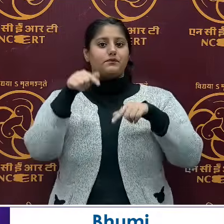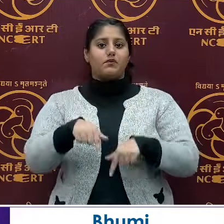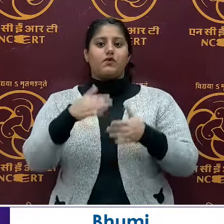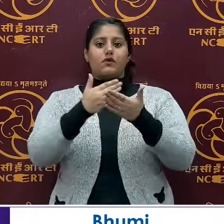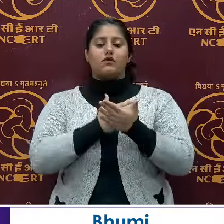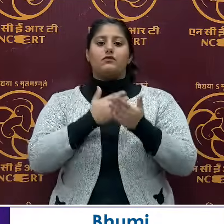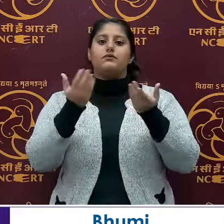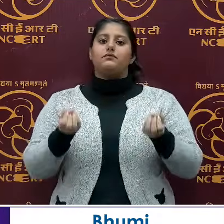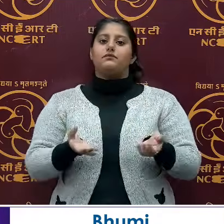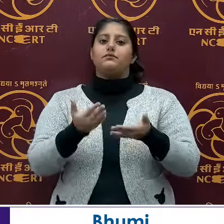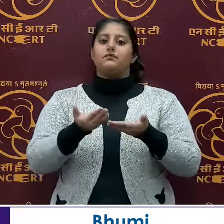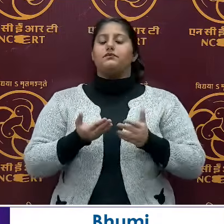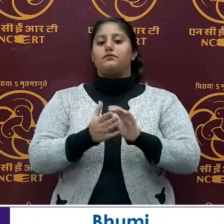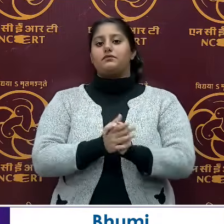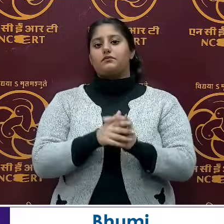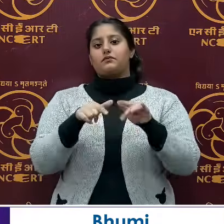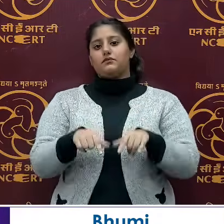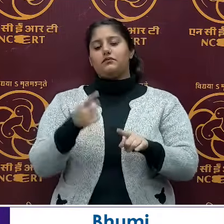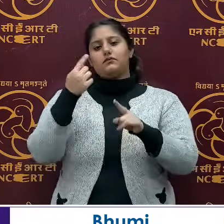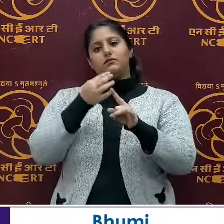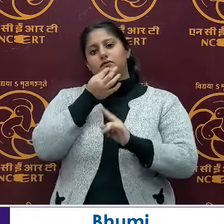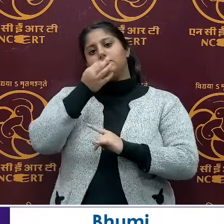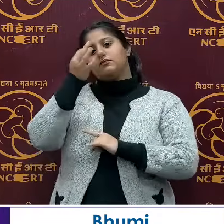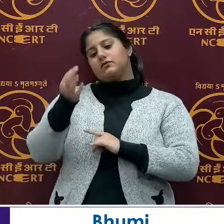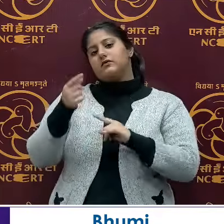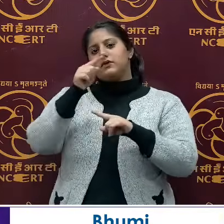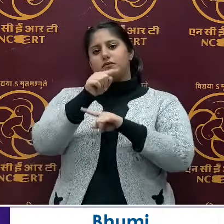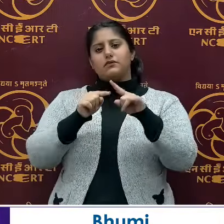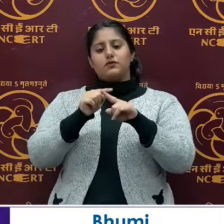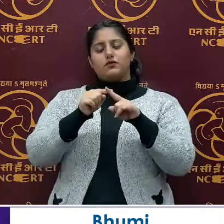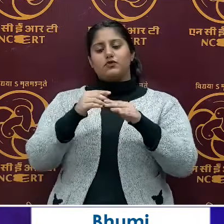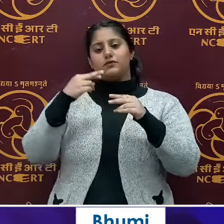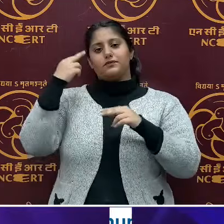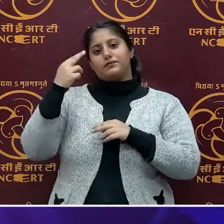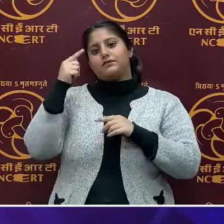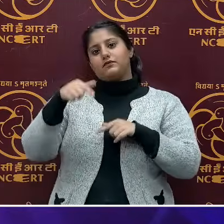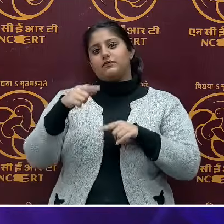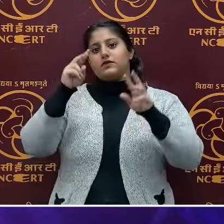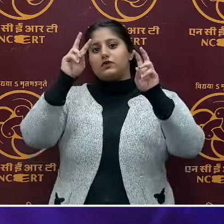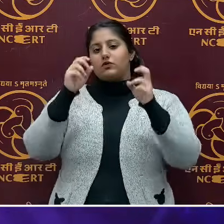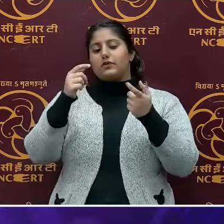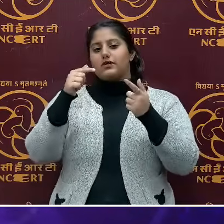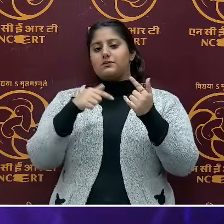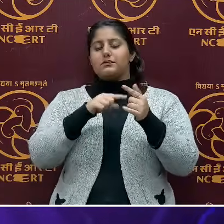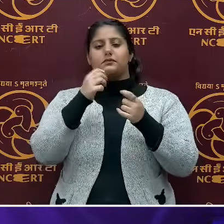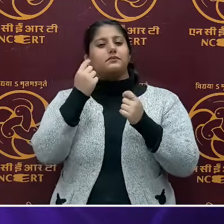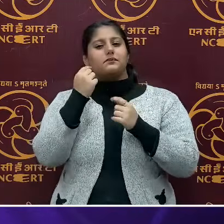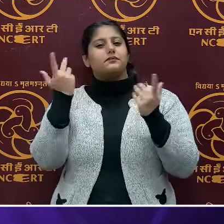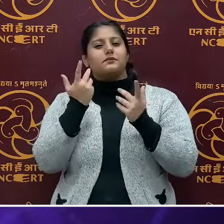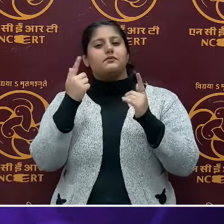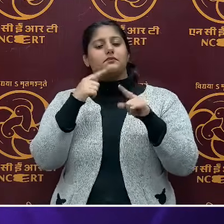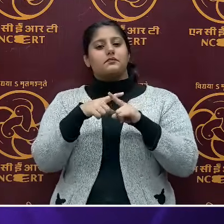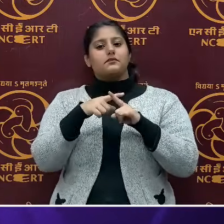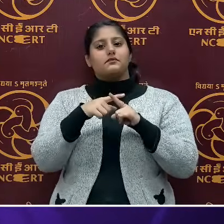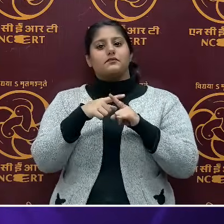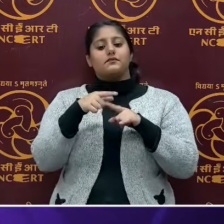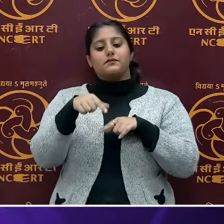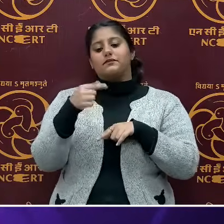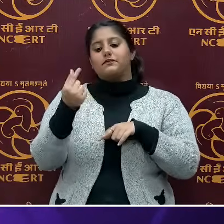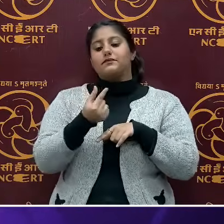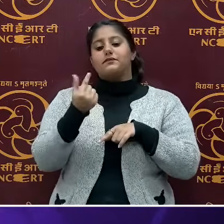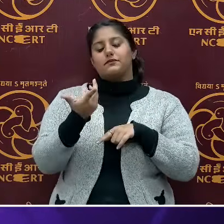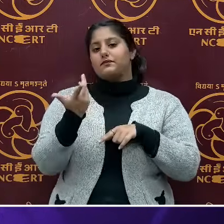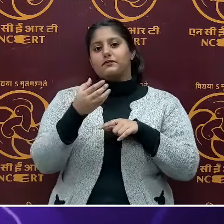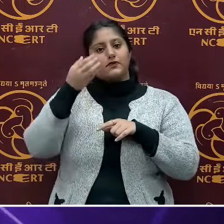मैम, सबसे पहले तो मैं जानना चाहूँगी प्रोपोर्शनल रीजनिंग, ये टॉपिक से हम क्या समझते हैं और क्या इसका इस्तेमाल, इस